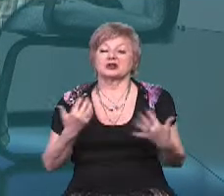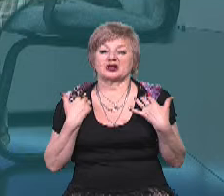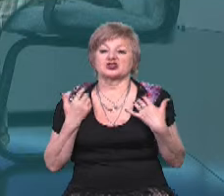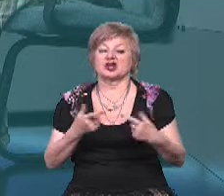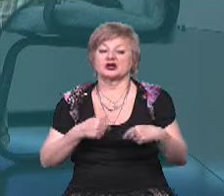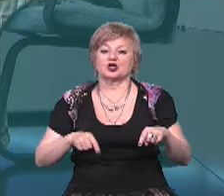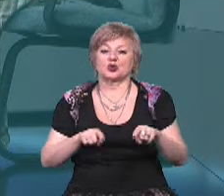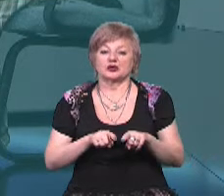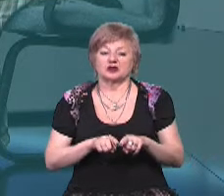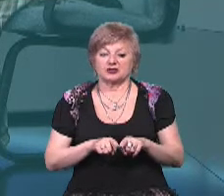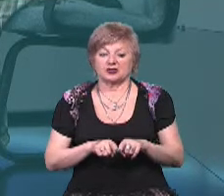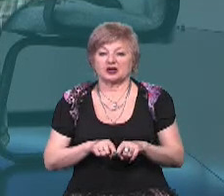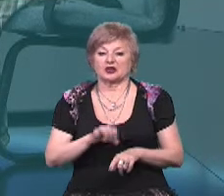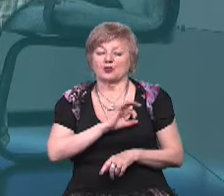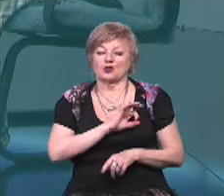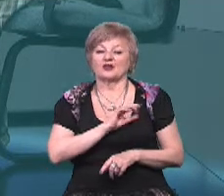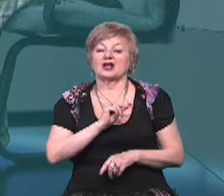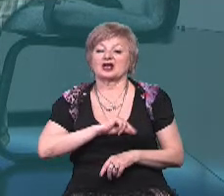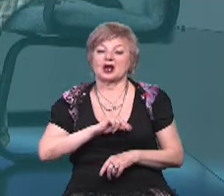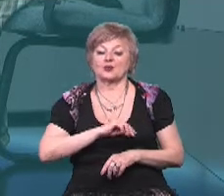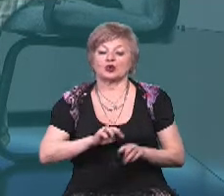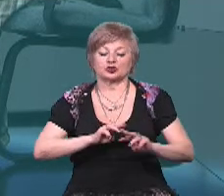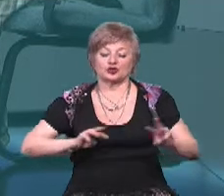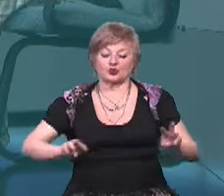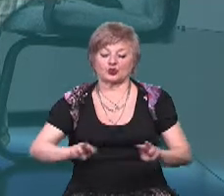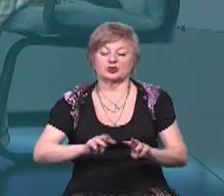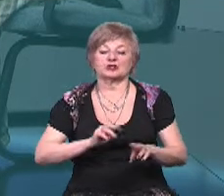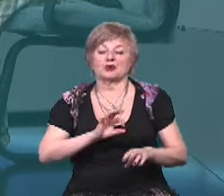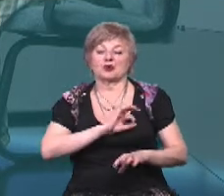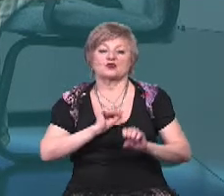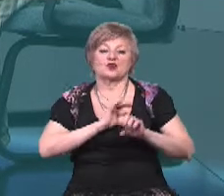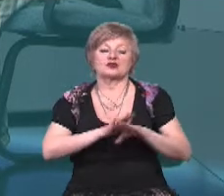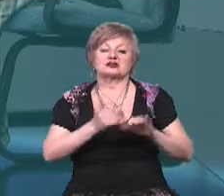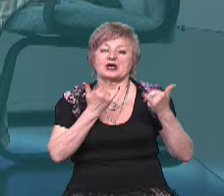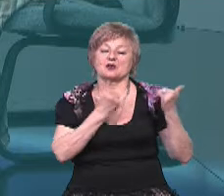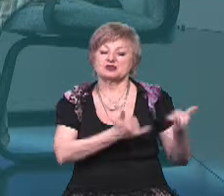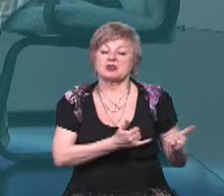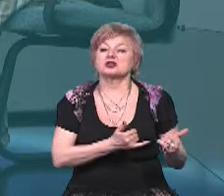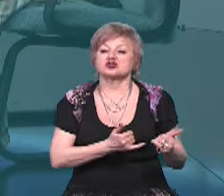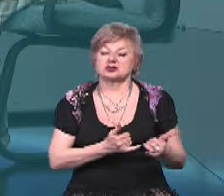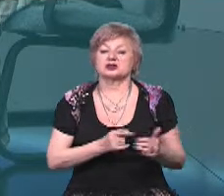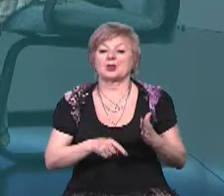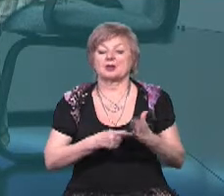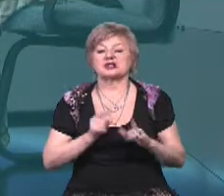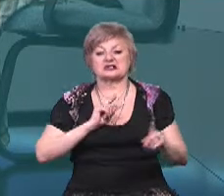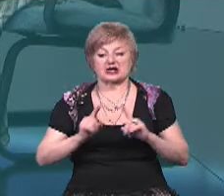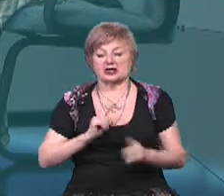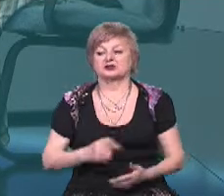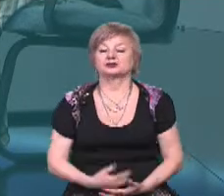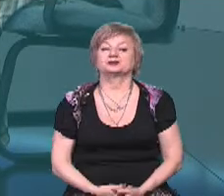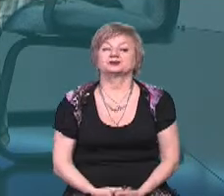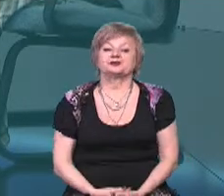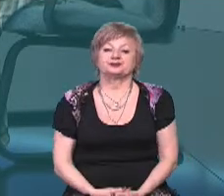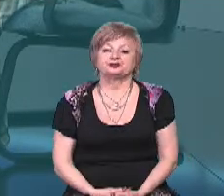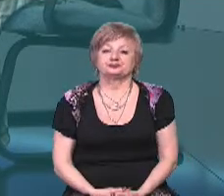відділу методично-правової роботи Департаменту правового забезпечення виконкому Запорізької міської ради. Будь ласка, покажіть нам